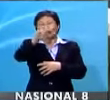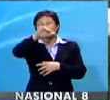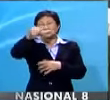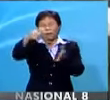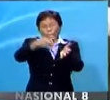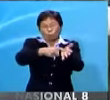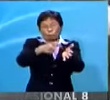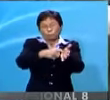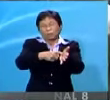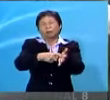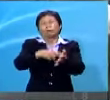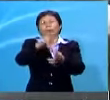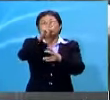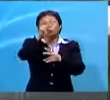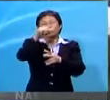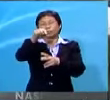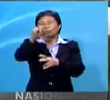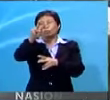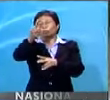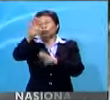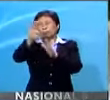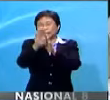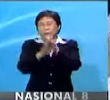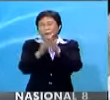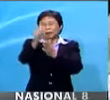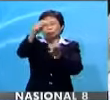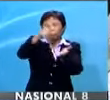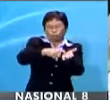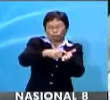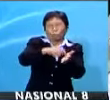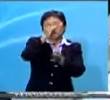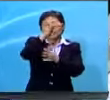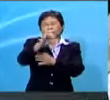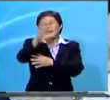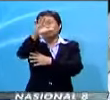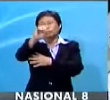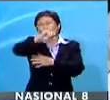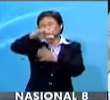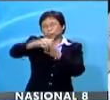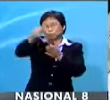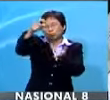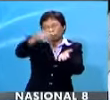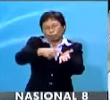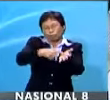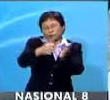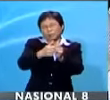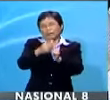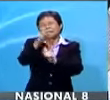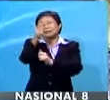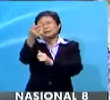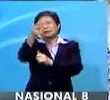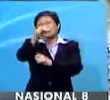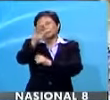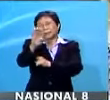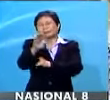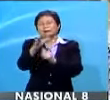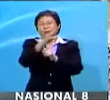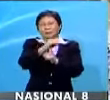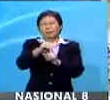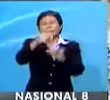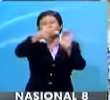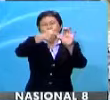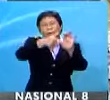hutang keseluruhan sebanyak r.2 bilion termasuk R50 juta dengan tenaga nasional berhad dan